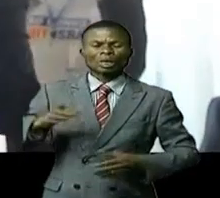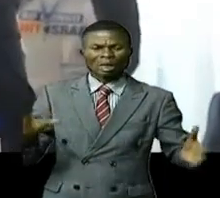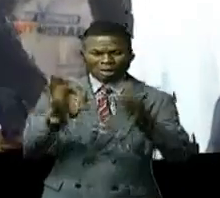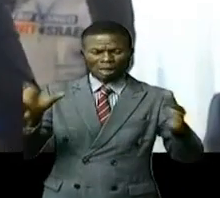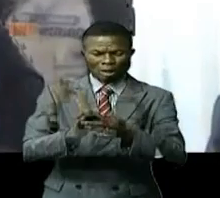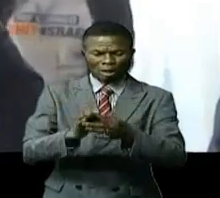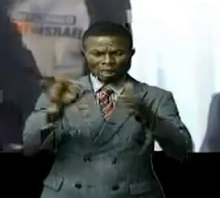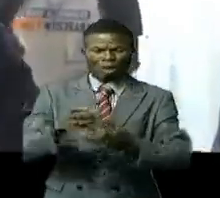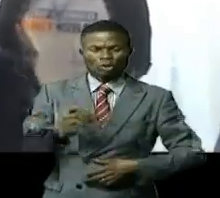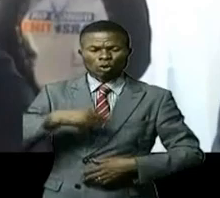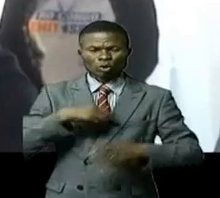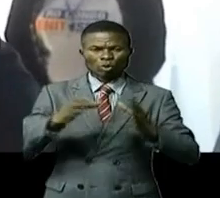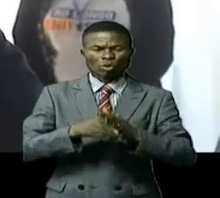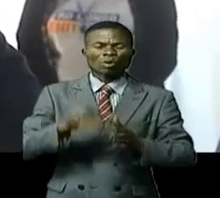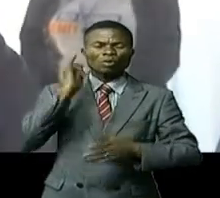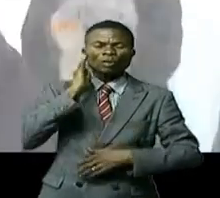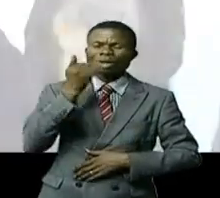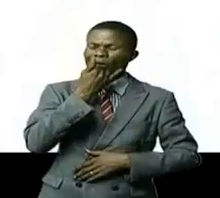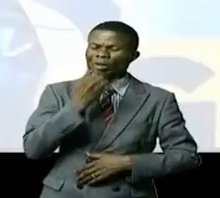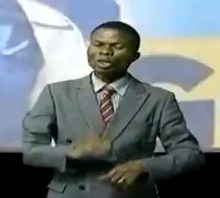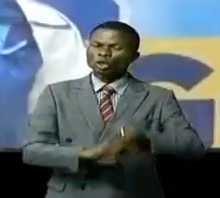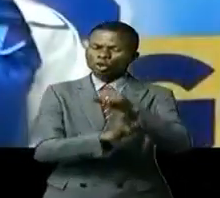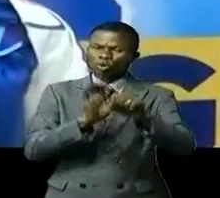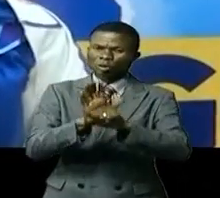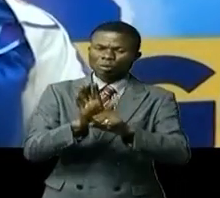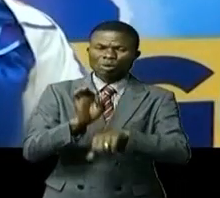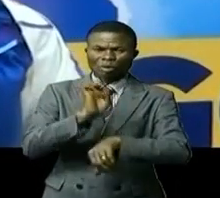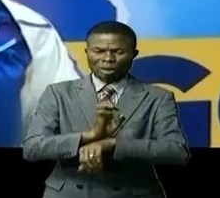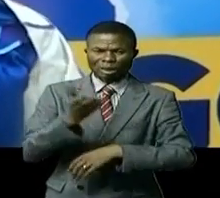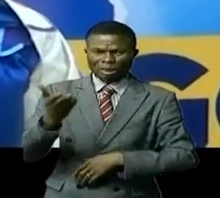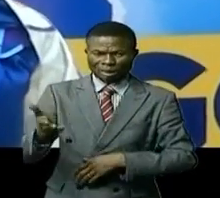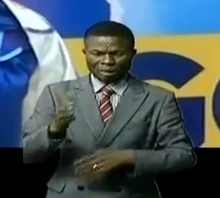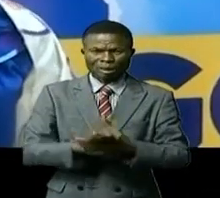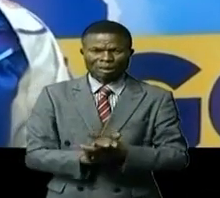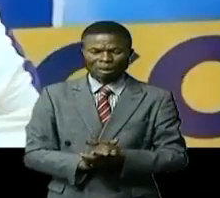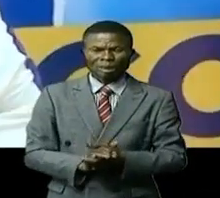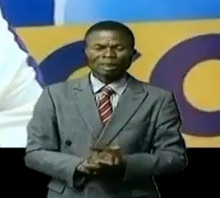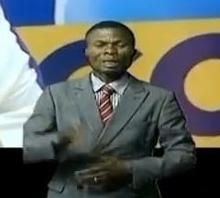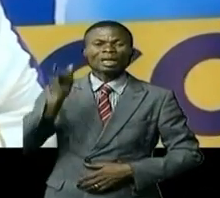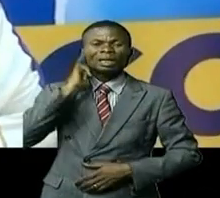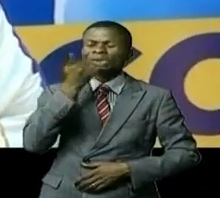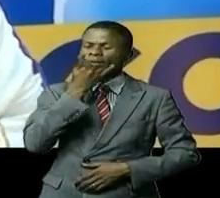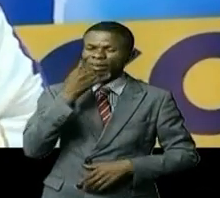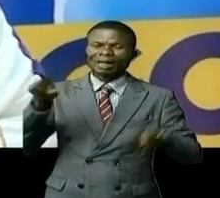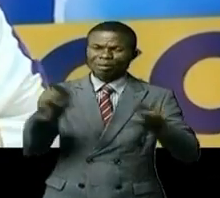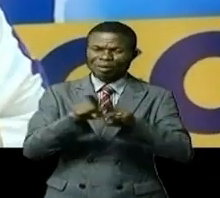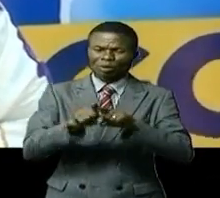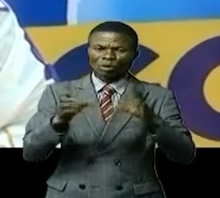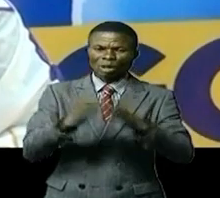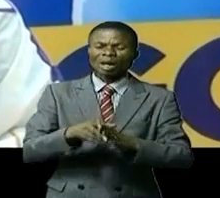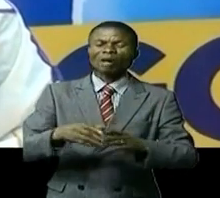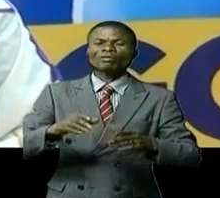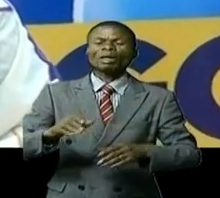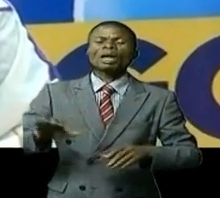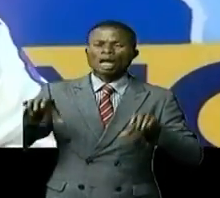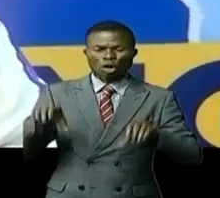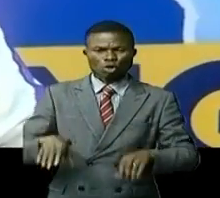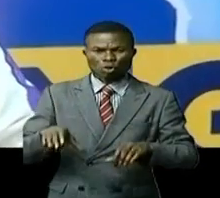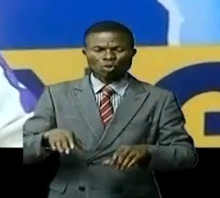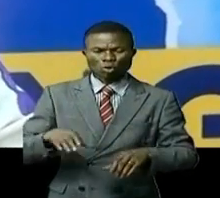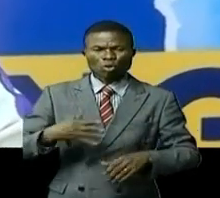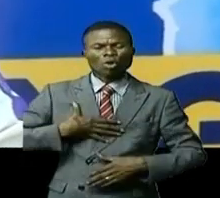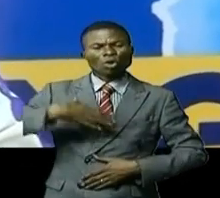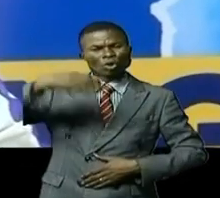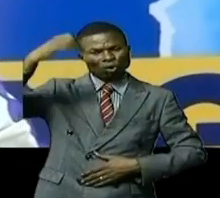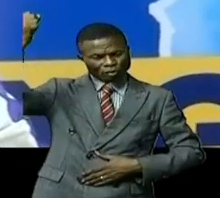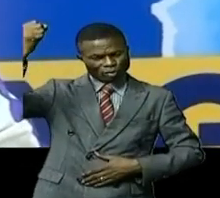a donné Jésus-Christ de Nazareth. C'est la véritable Israël et c'est la RDC. Pour nous, c'est une joie, c'est une grande victoire pour diriger